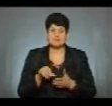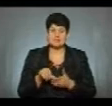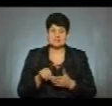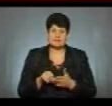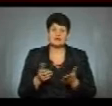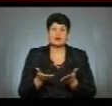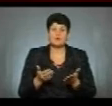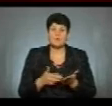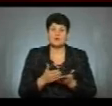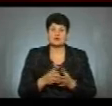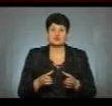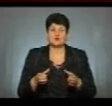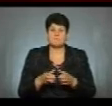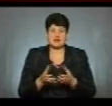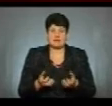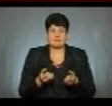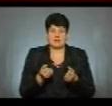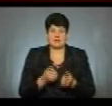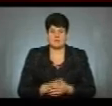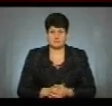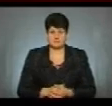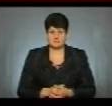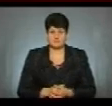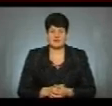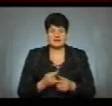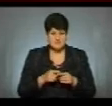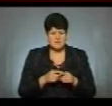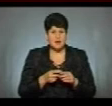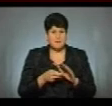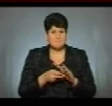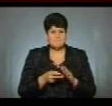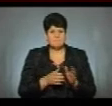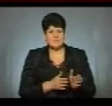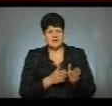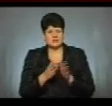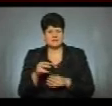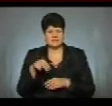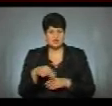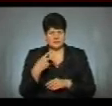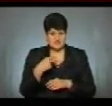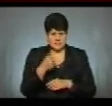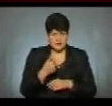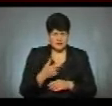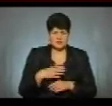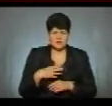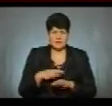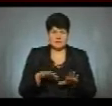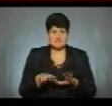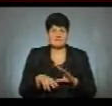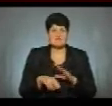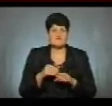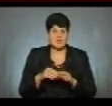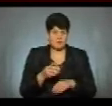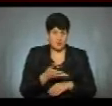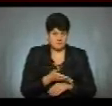якої політичної партії би підтримали. Ну, це ми так, власне, плавно перейшли до 2020 року. Ми знаємо, нас чекають місцеві вибори. Uh-huh.